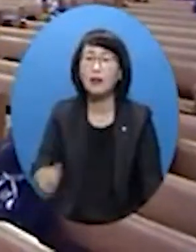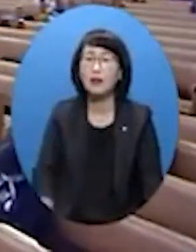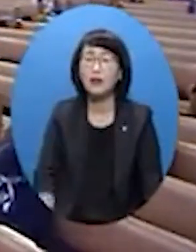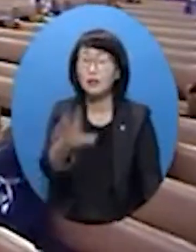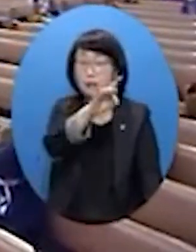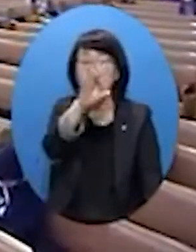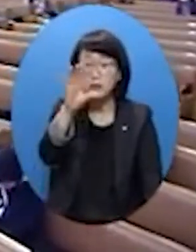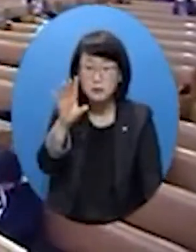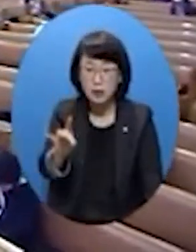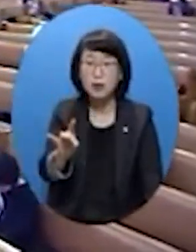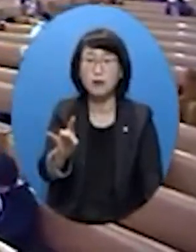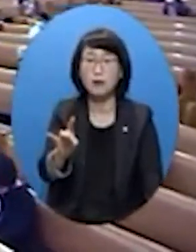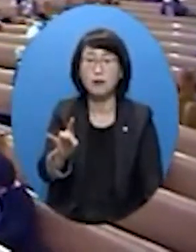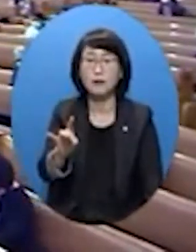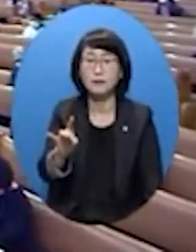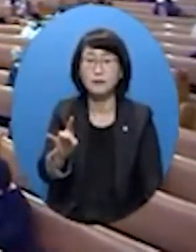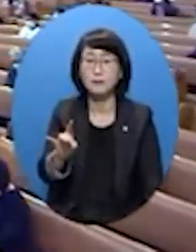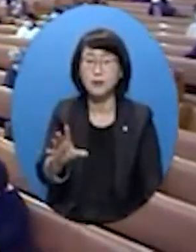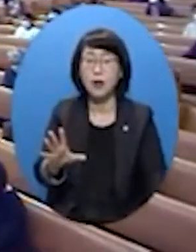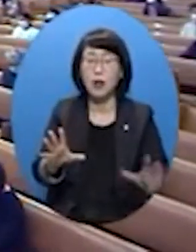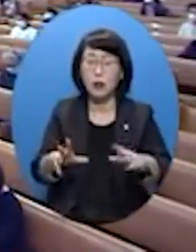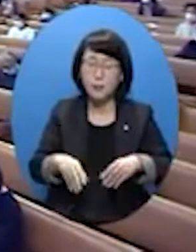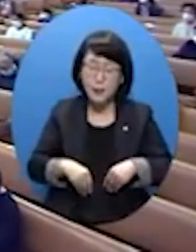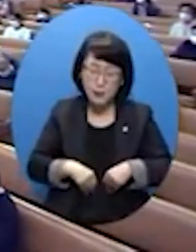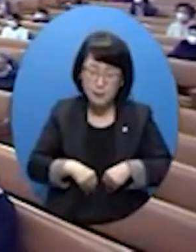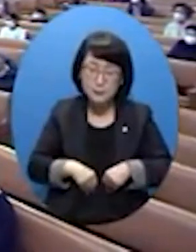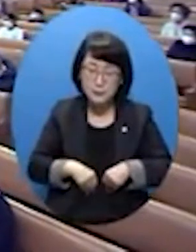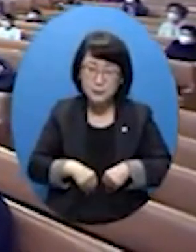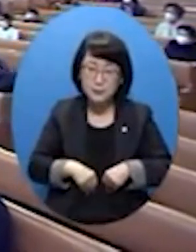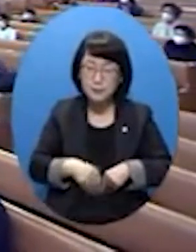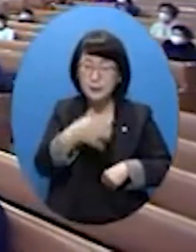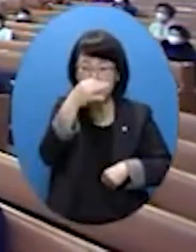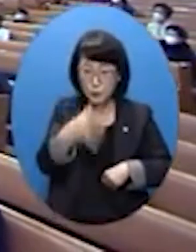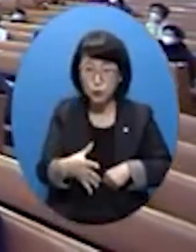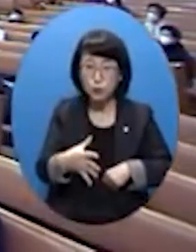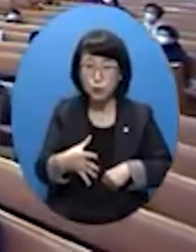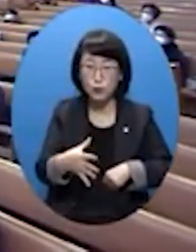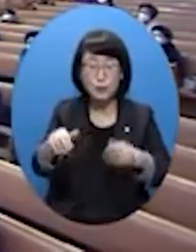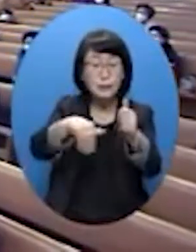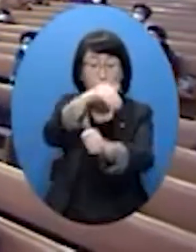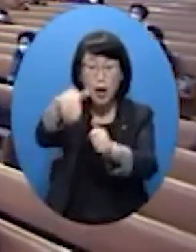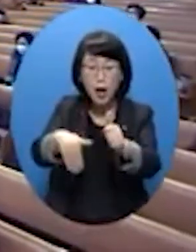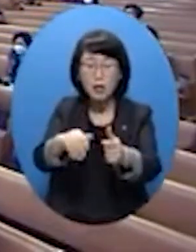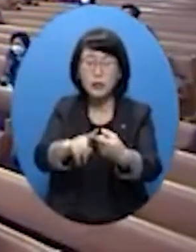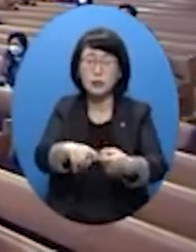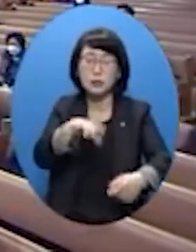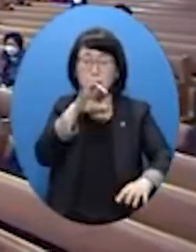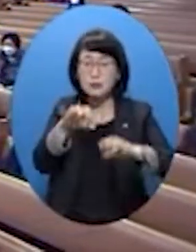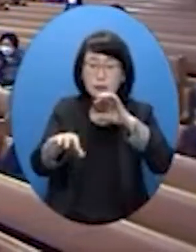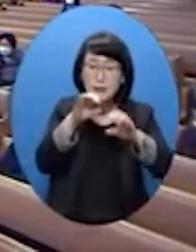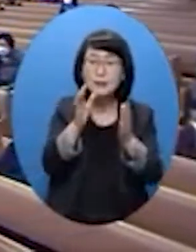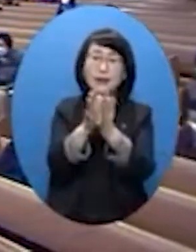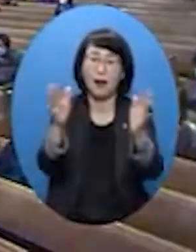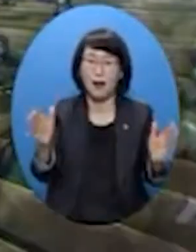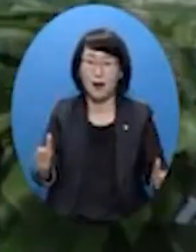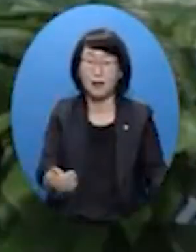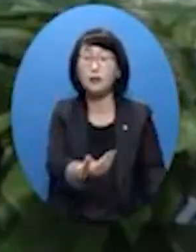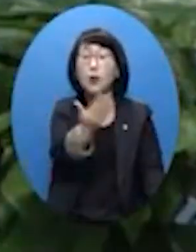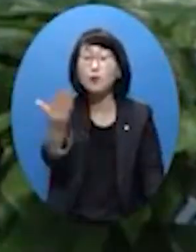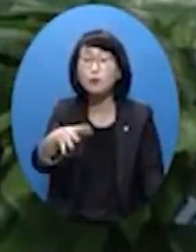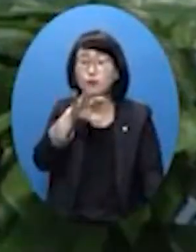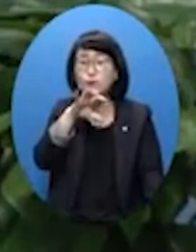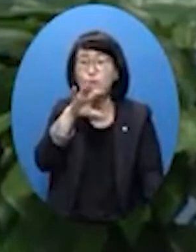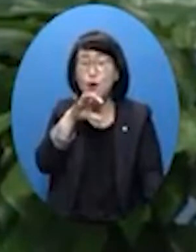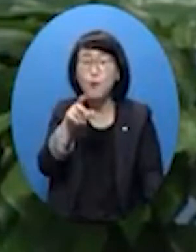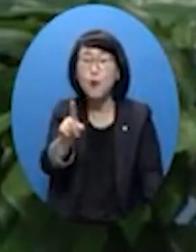또 록 배구 보게 되고 힘들기는 상황에 대해서 불평 합니다 여러분 불평은